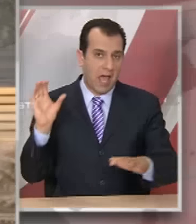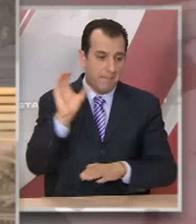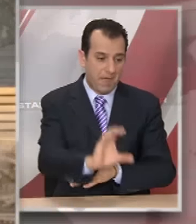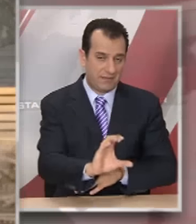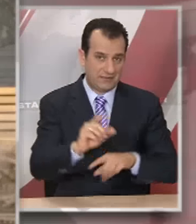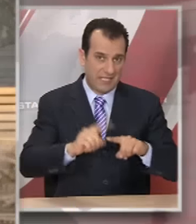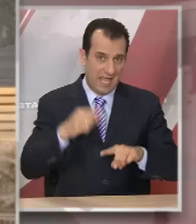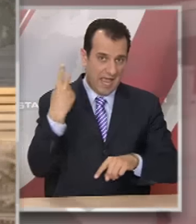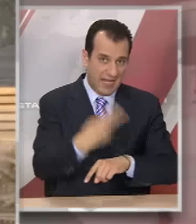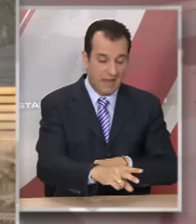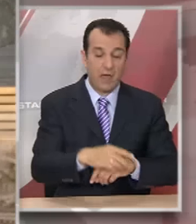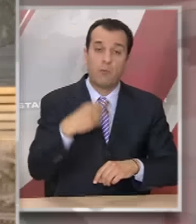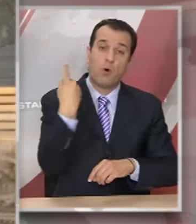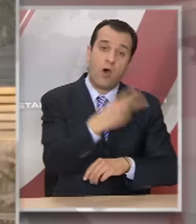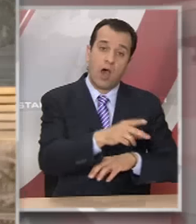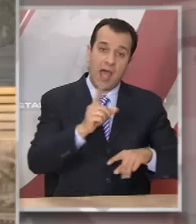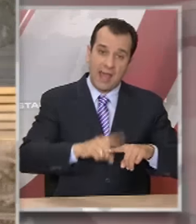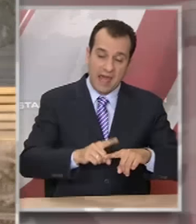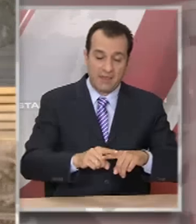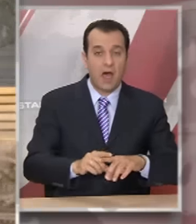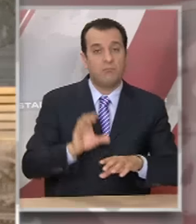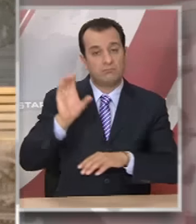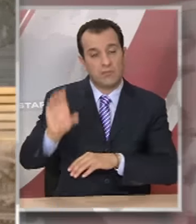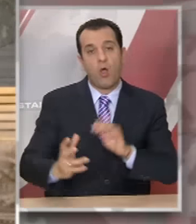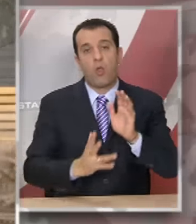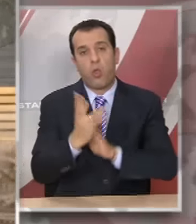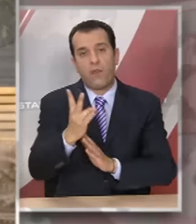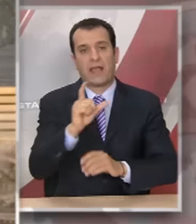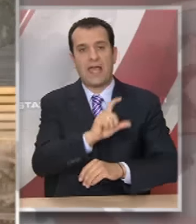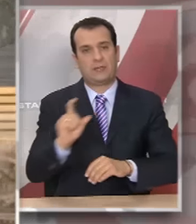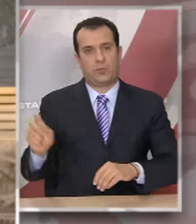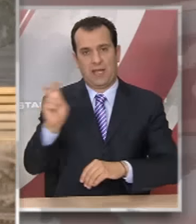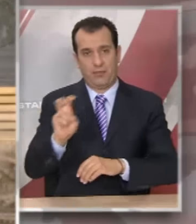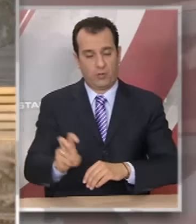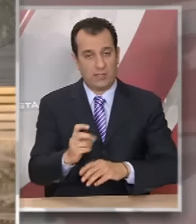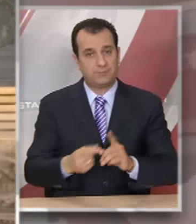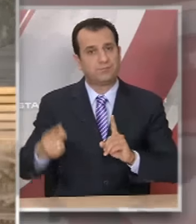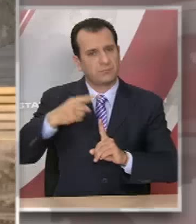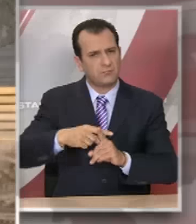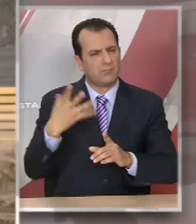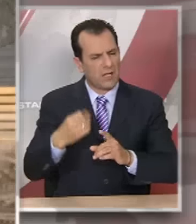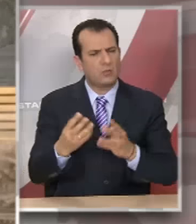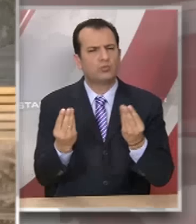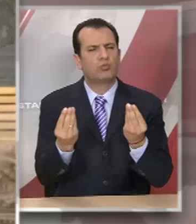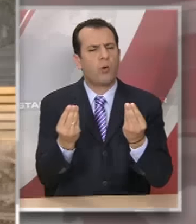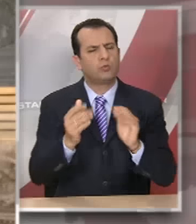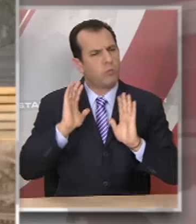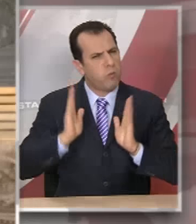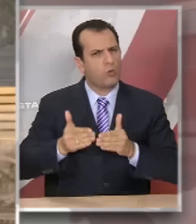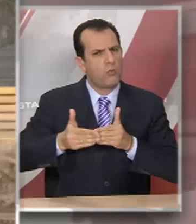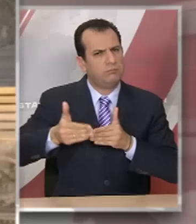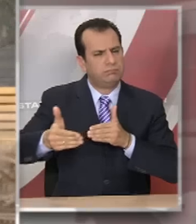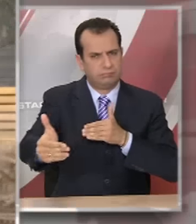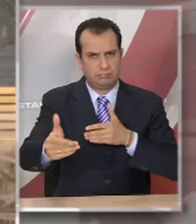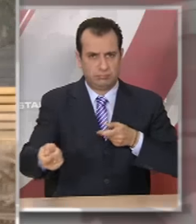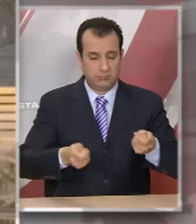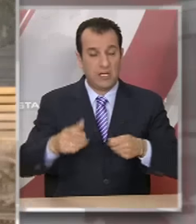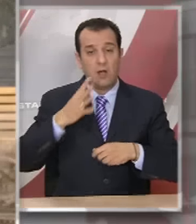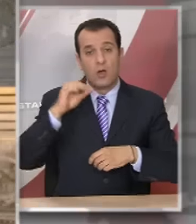Ελλάδα και από την ελληνική πλευρά 12 εκατομμύρια δολάρια. Και υπάρχουν άλλα περιθώρια. Στην Ρωσία